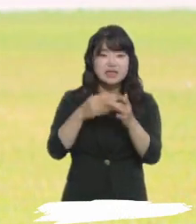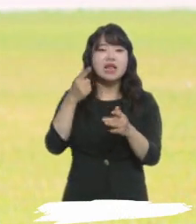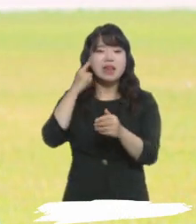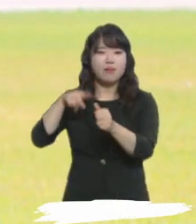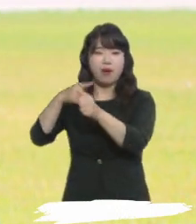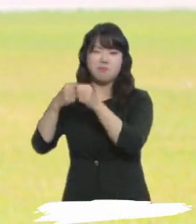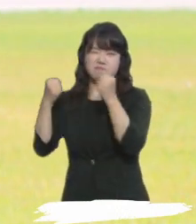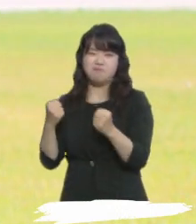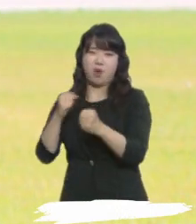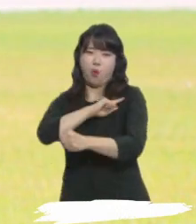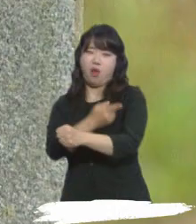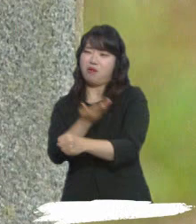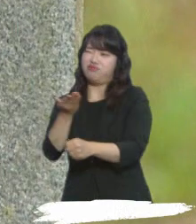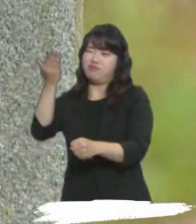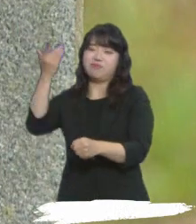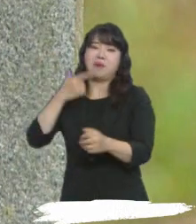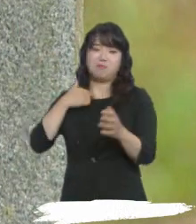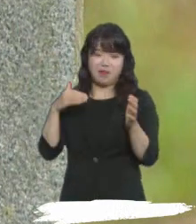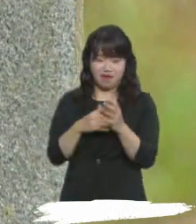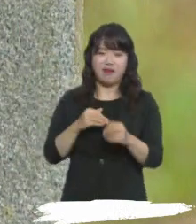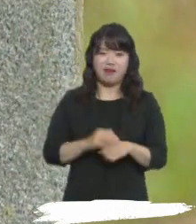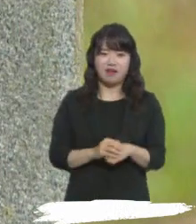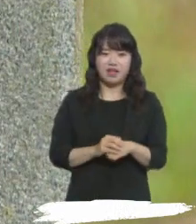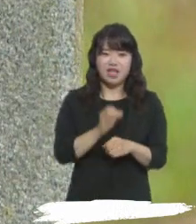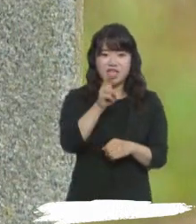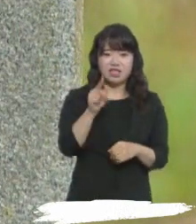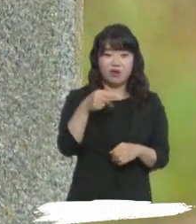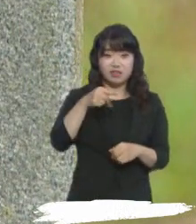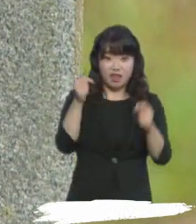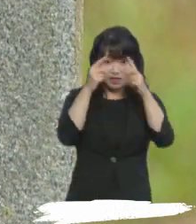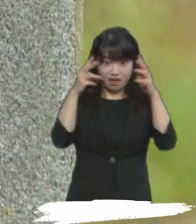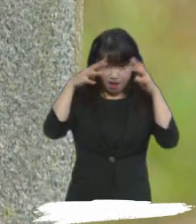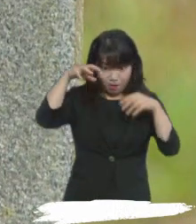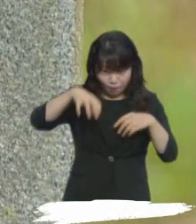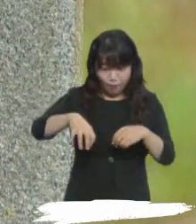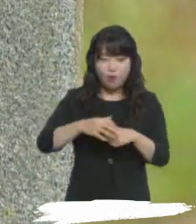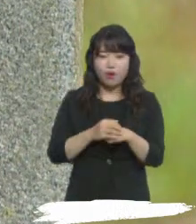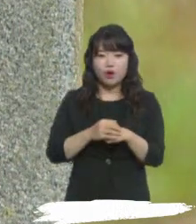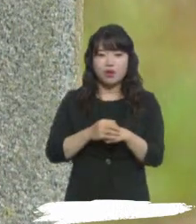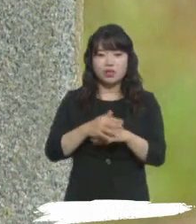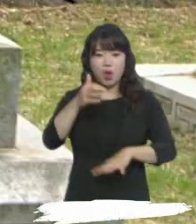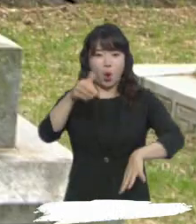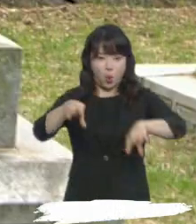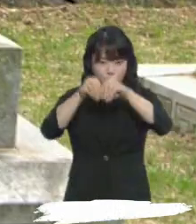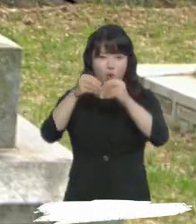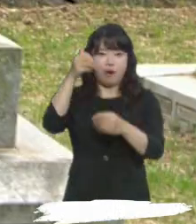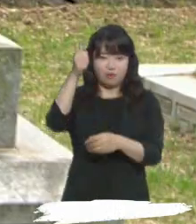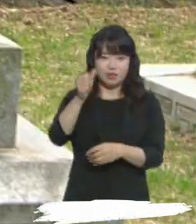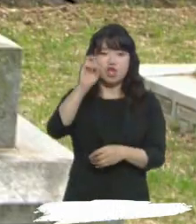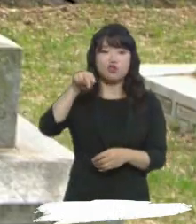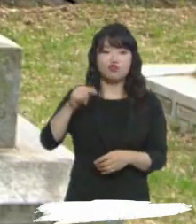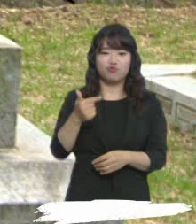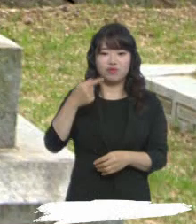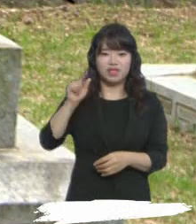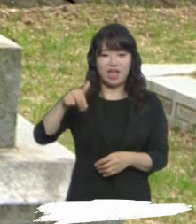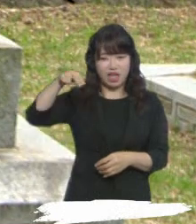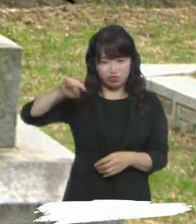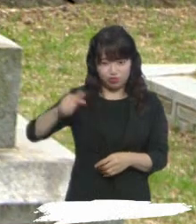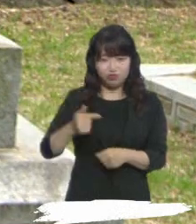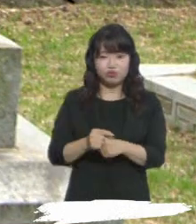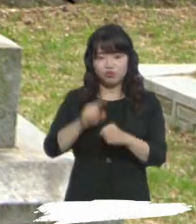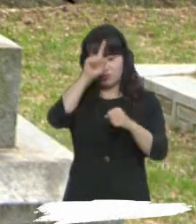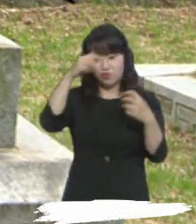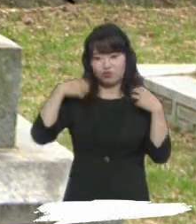일본에서 고위급까지 갔고 연세대학교의 전신 연희전문학교의 초대 총장 백낙준도 국가공인